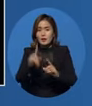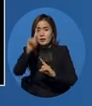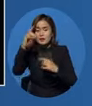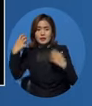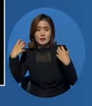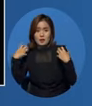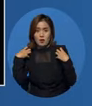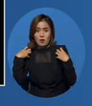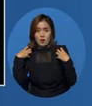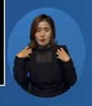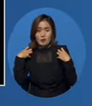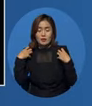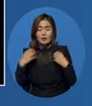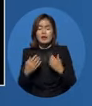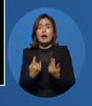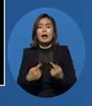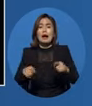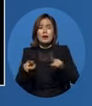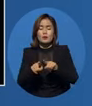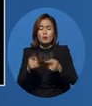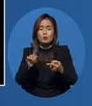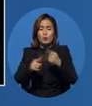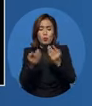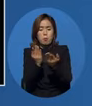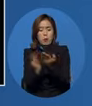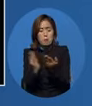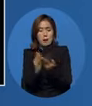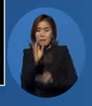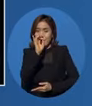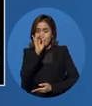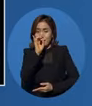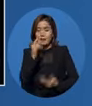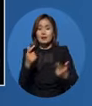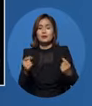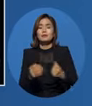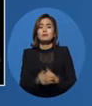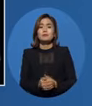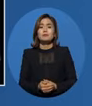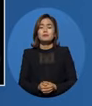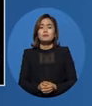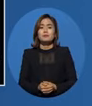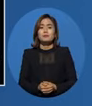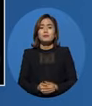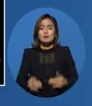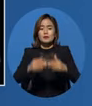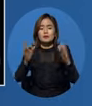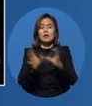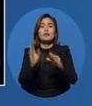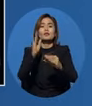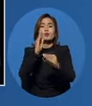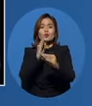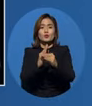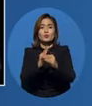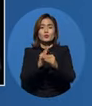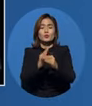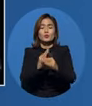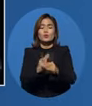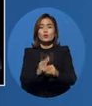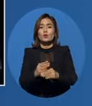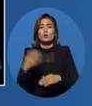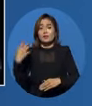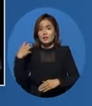상황에서 엇박자가 나면 안 된다고 봅니다 그래서 얘가 마무리 하 시간당 이 중심적으로 해서